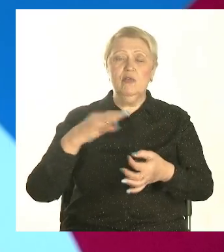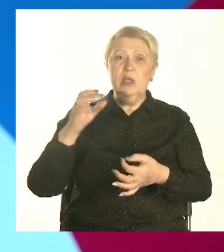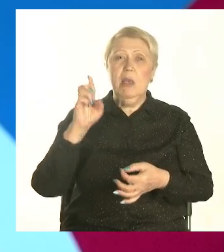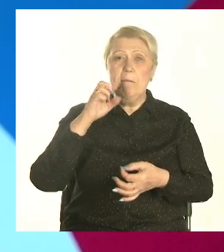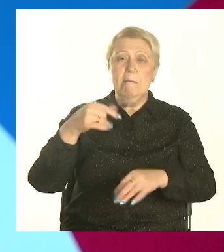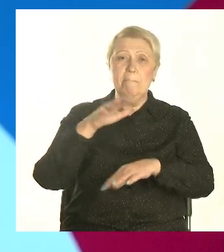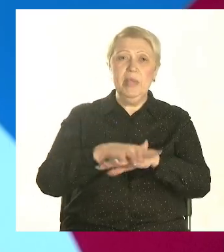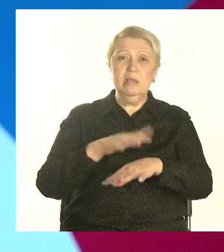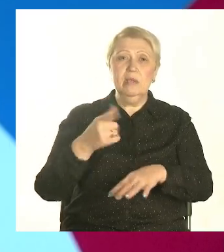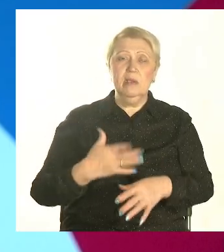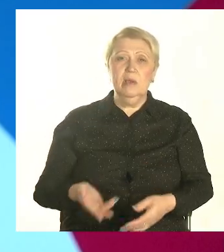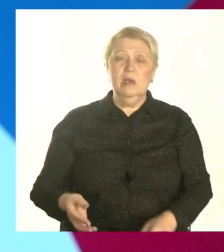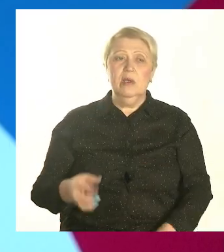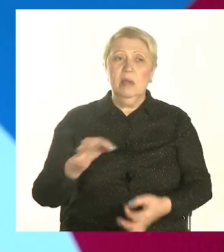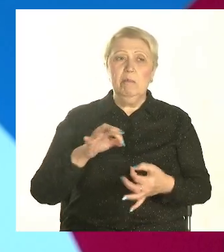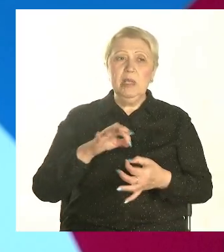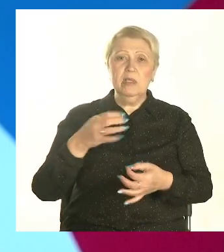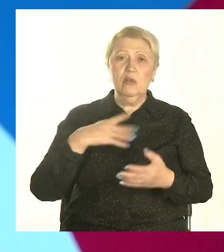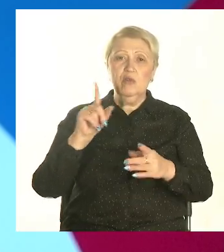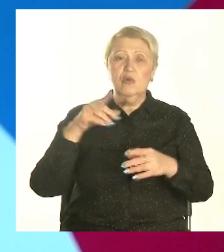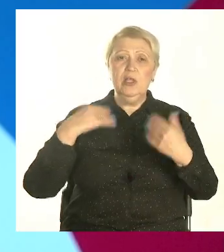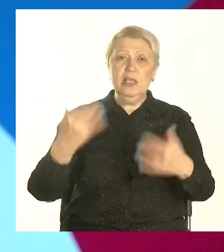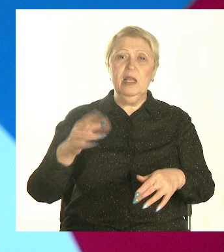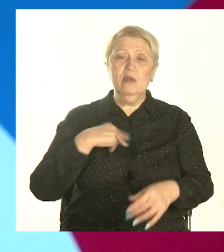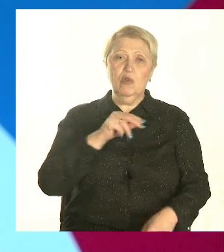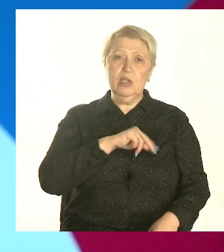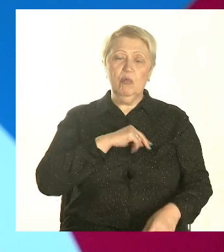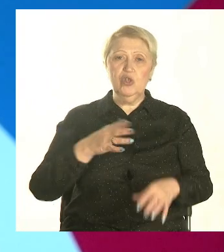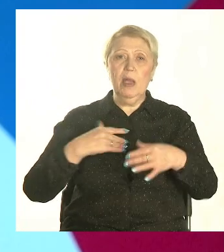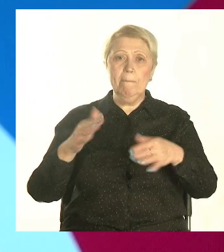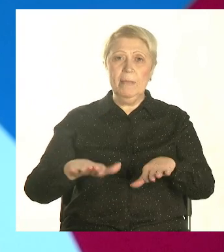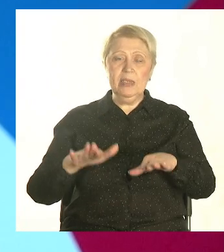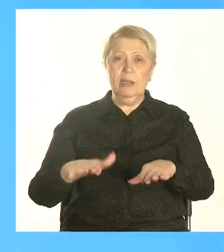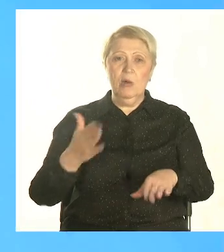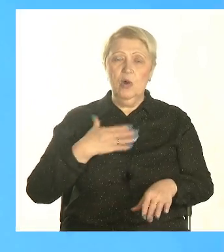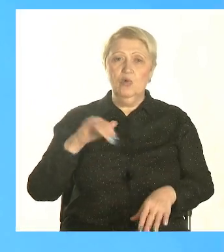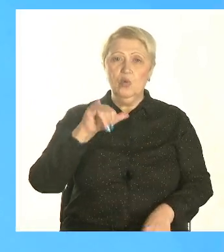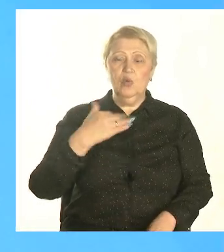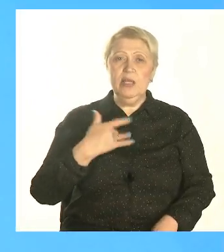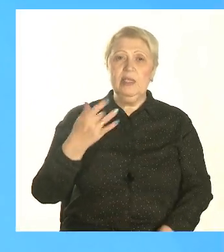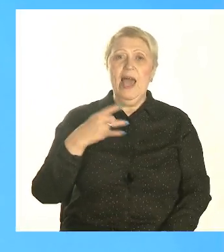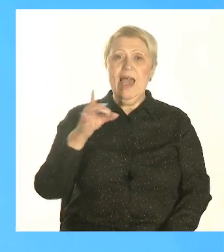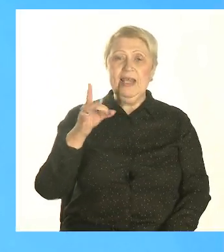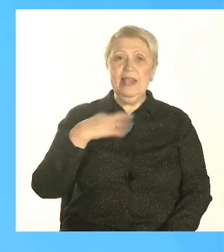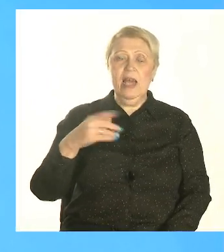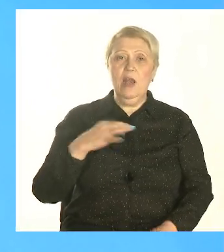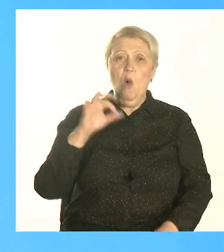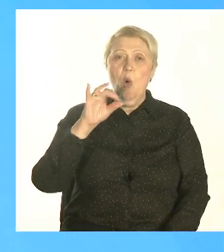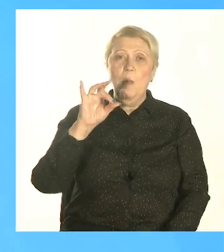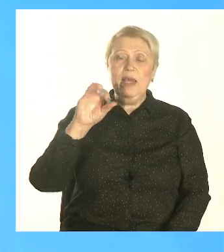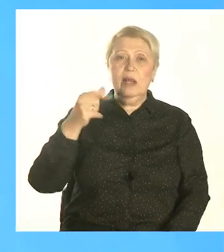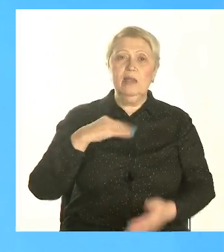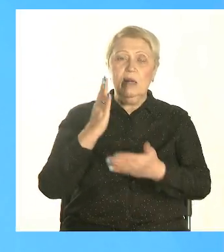перевозкой, что сейчас там теряют они рабочие места. Вот это вот. У нас региональный оператор, и при правительстве, при министре было